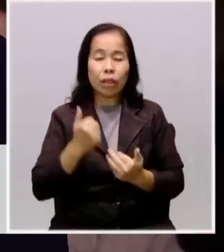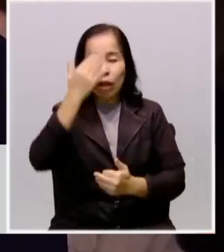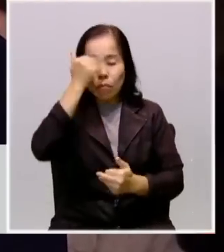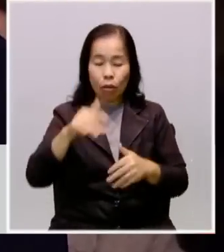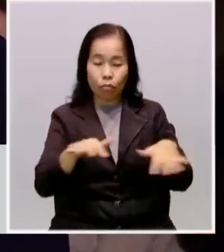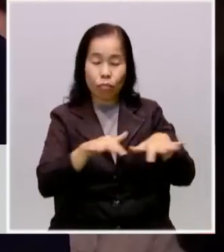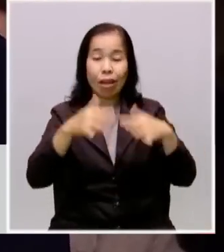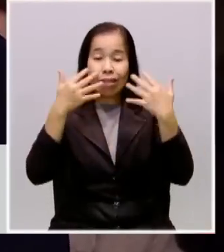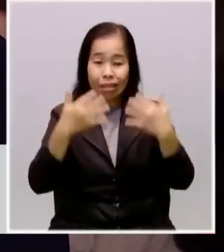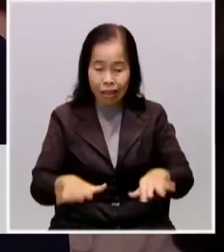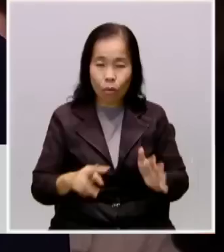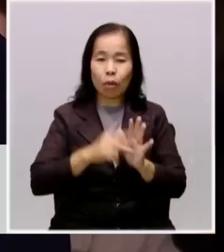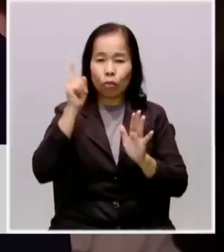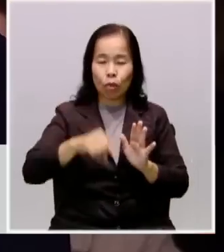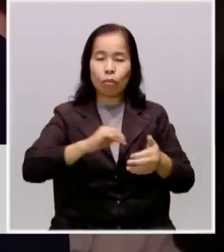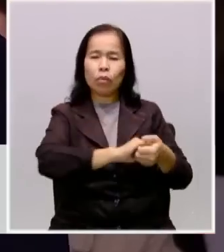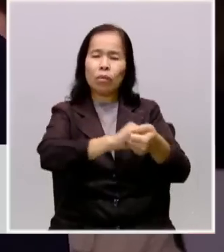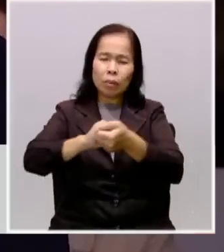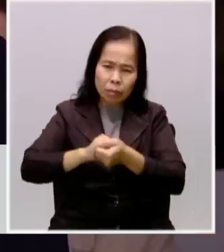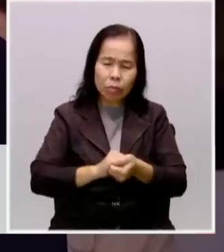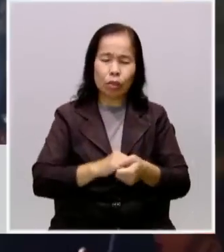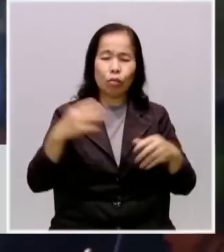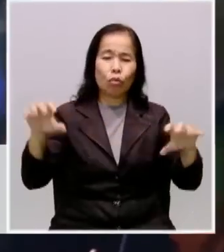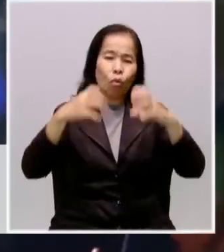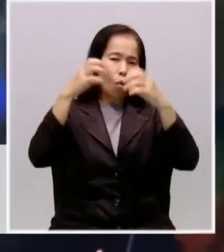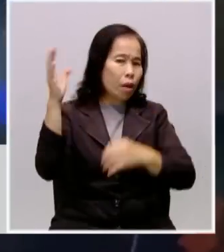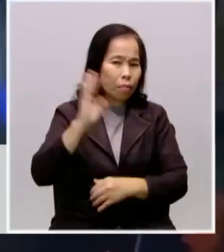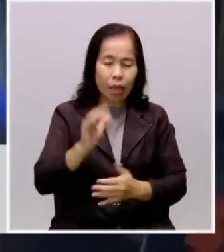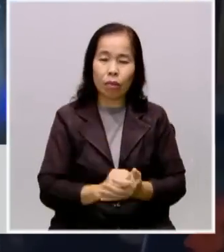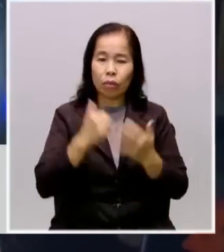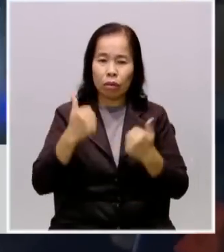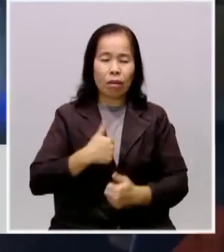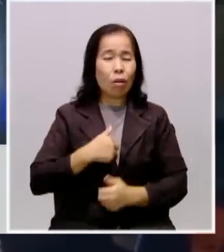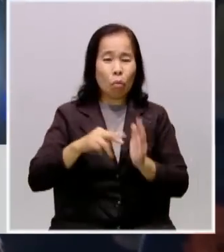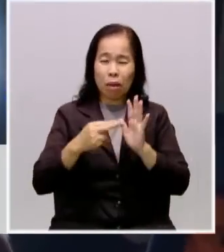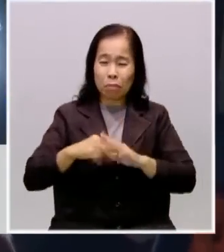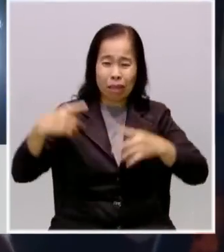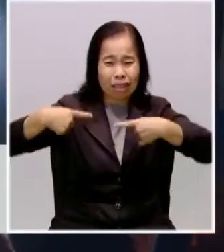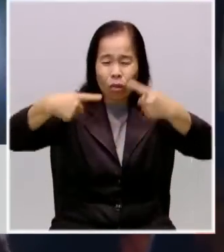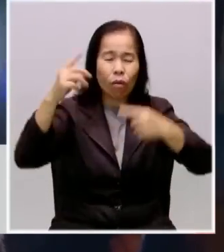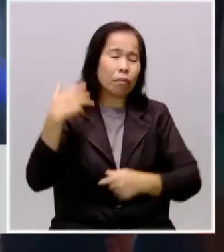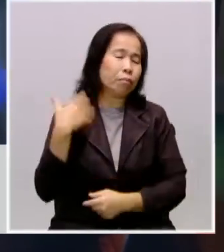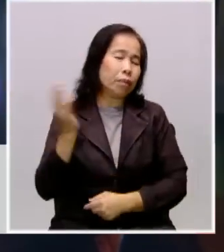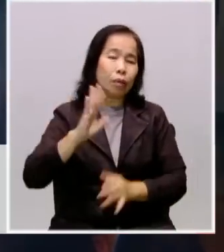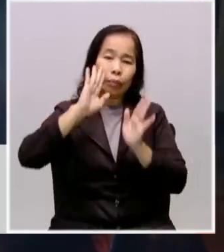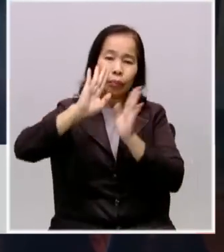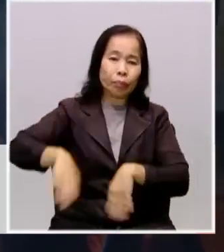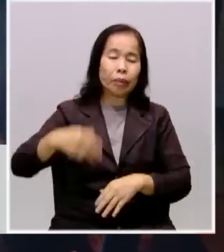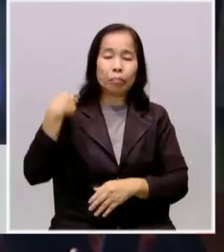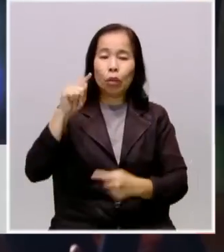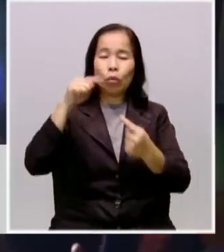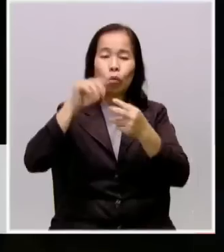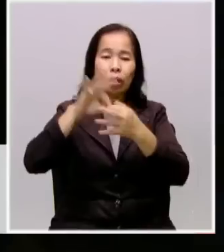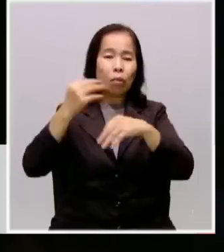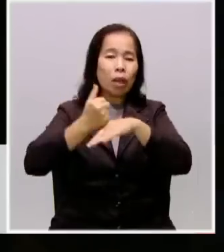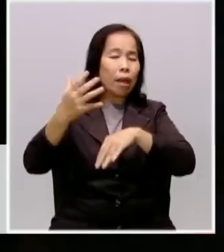พิบัติจำเป็นต้องมีความสามัคคีกันในช่วงเวลาเช่นนี้เขาไม่เอาชนะคนที่หาเสียงเชิงลบเพื่อผลประโยชน์ทางการเมือง